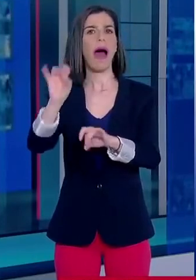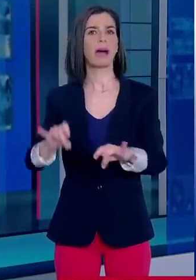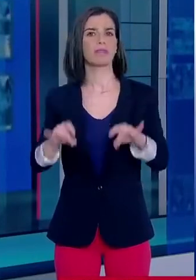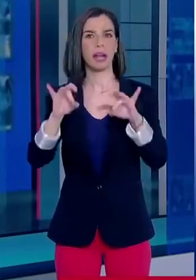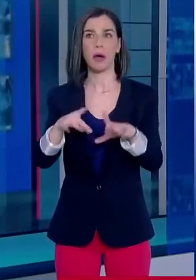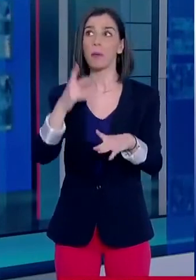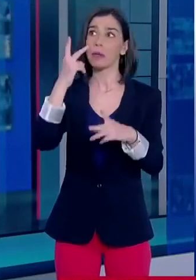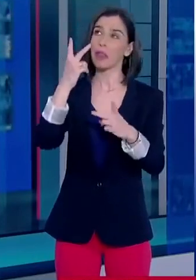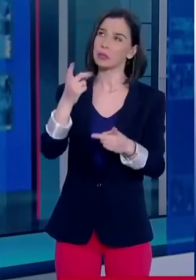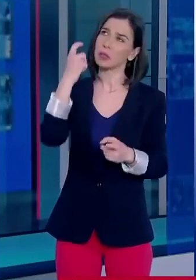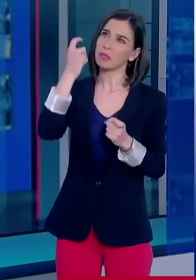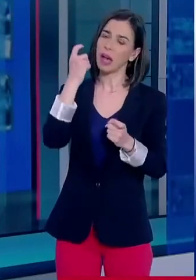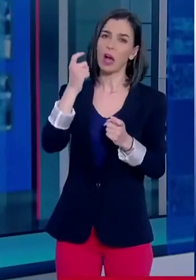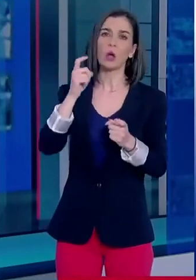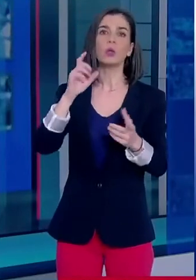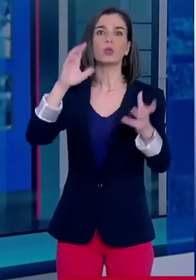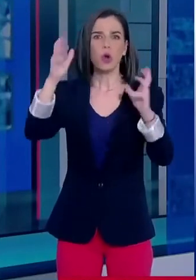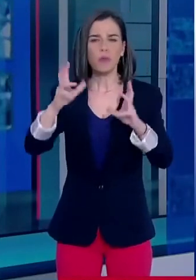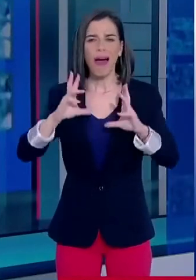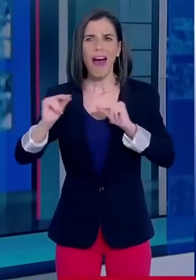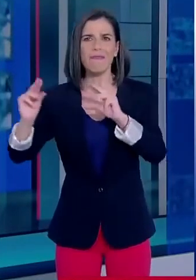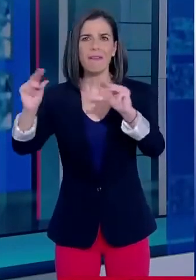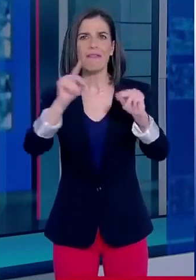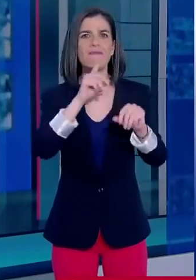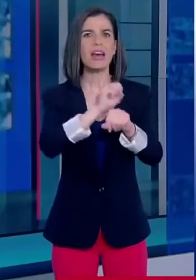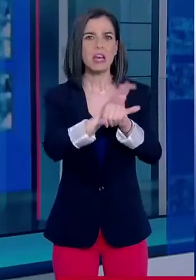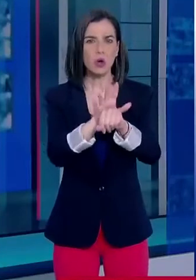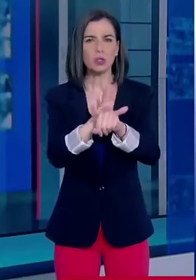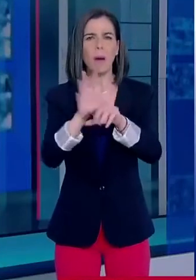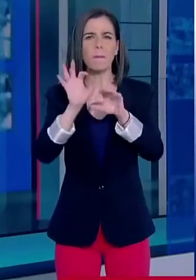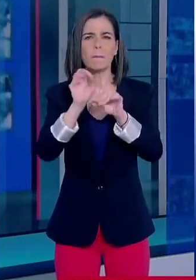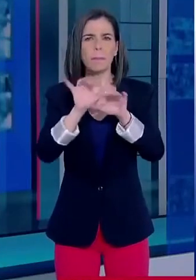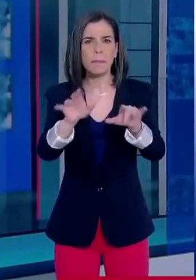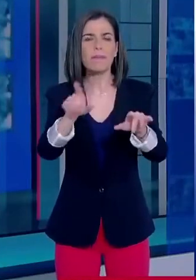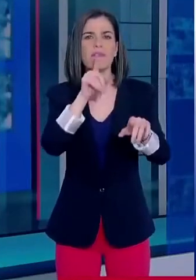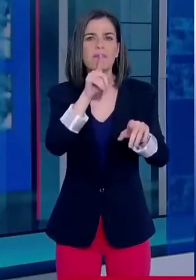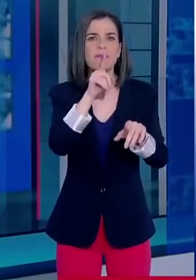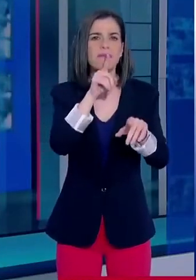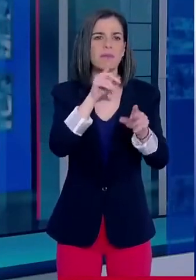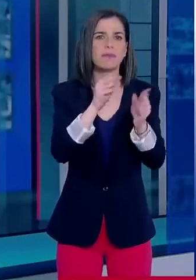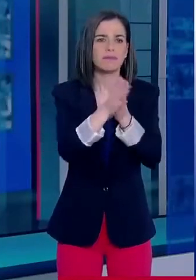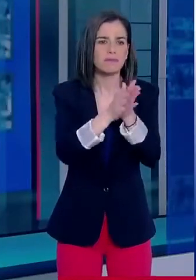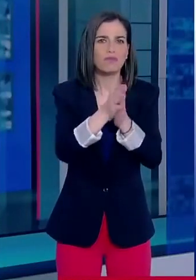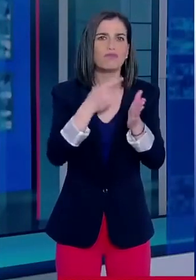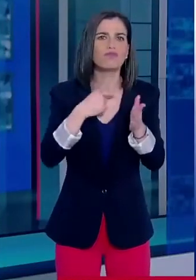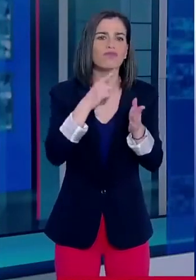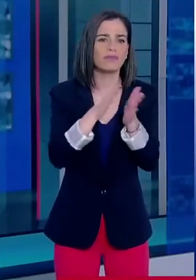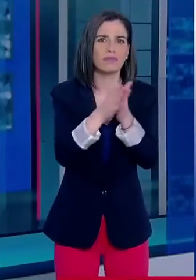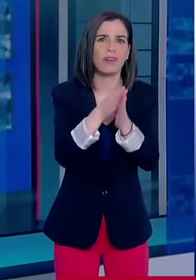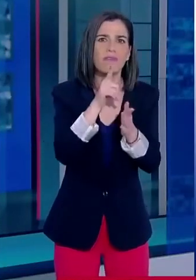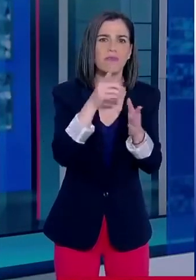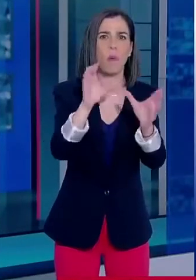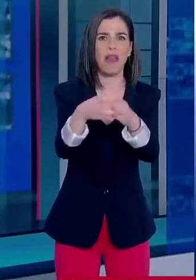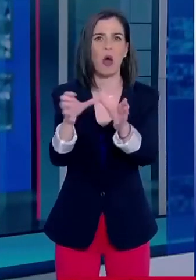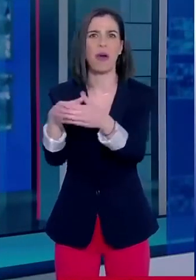κοίταξε να δεις, παντού στον κόσμο γίνονται ακριβώς τα ίδια πράγματα. Αυτός ο ιός συμπεριφέρεται με παρόμοιο τρόπο, ιδιαίτερα σε αυτές τις ψευάλωτες ομάδες. Το